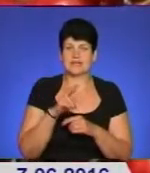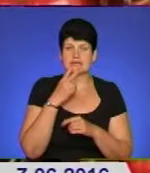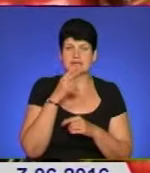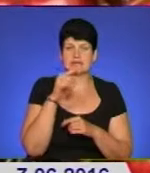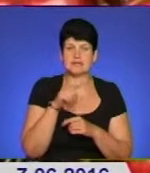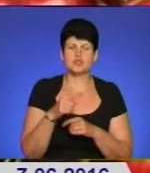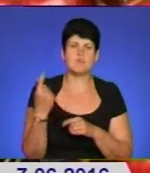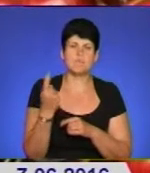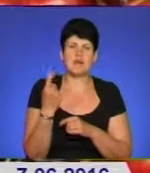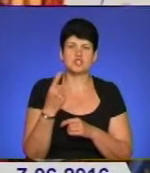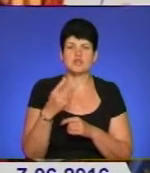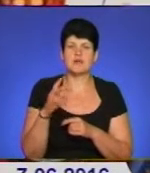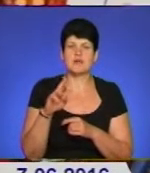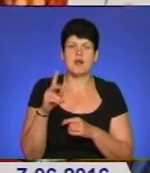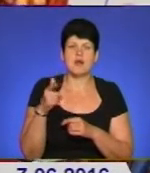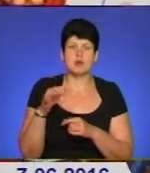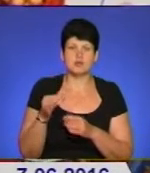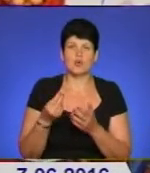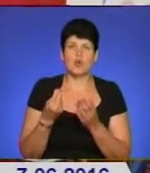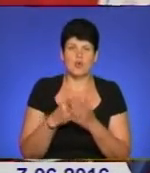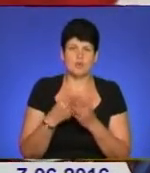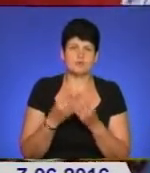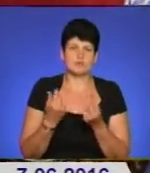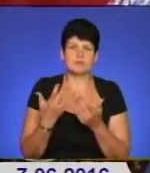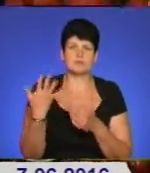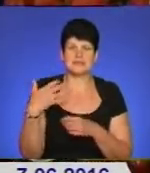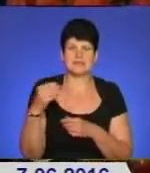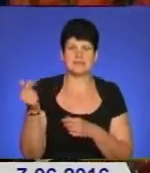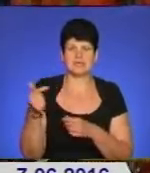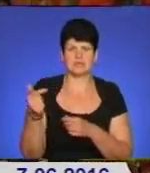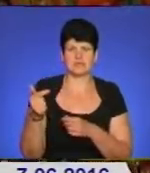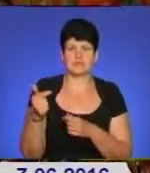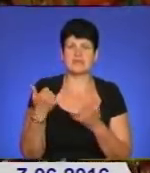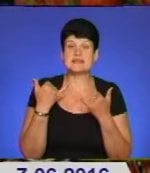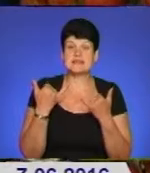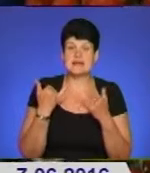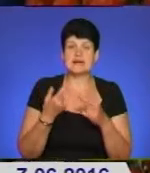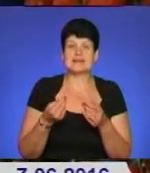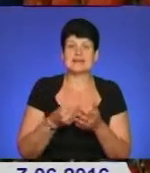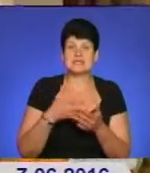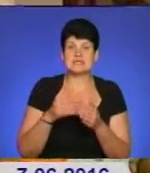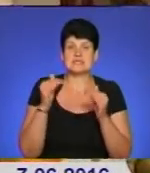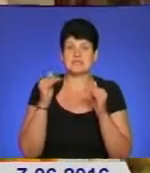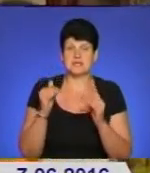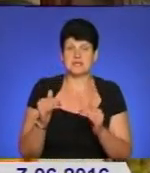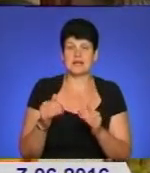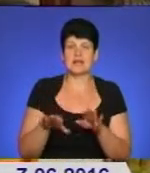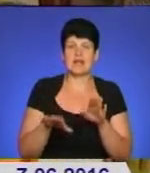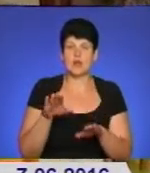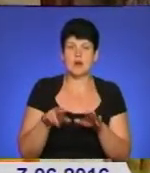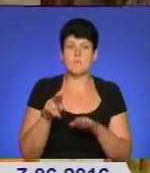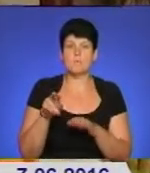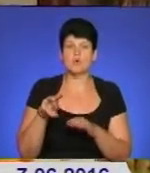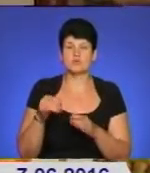що перші ягоди коштували немало, небагато – від 50 гривень. Зараз же ціни знизились. Кілограм полуниці